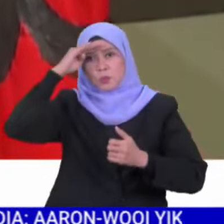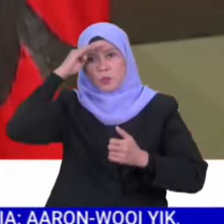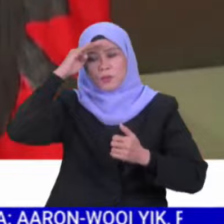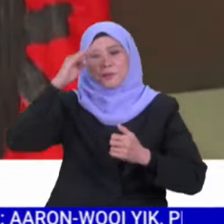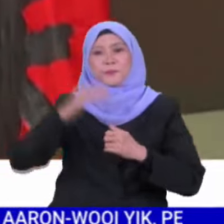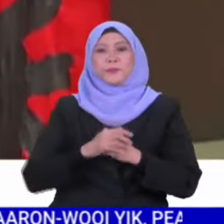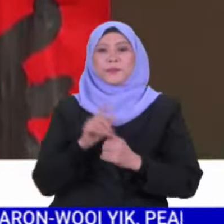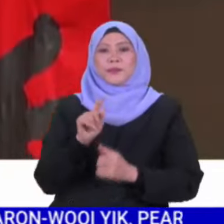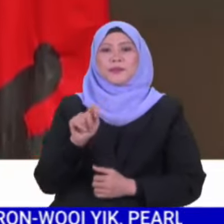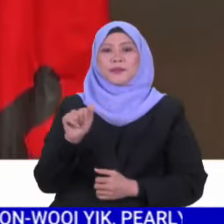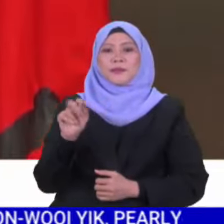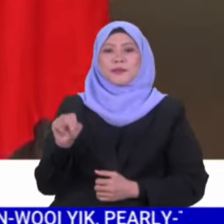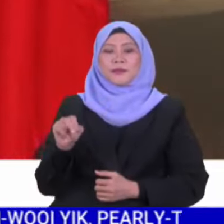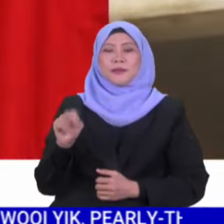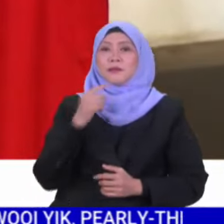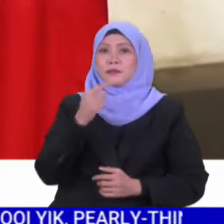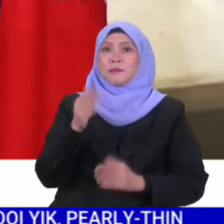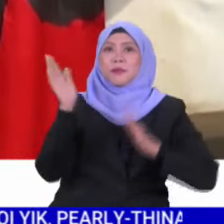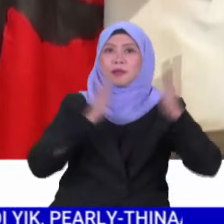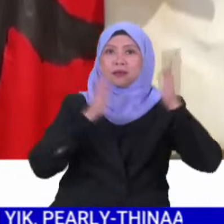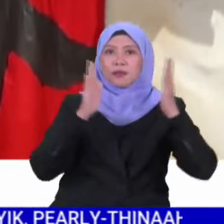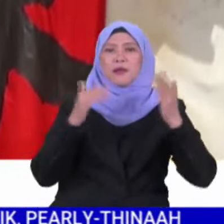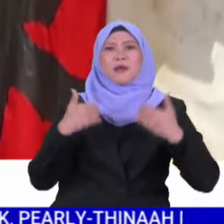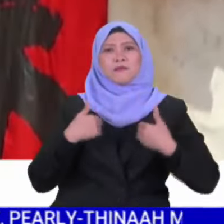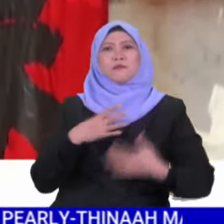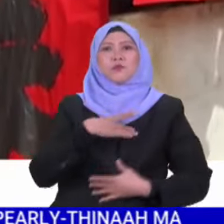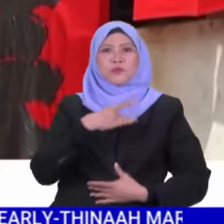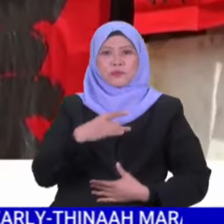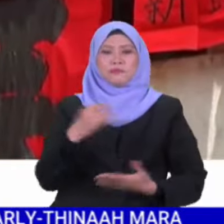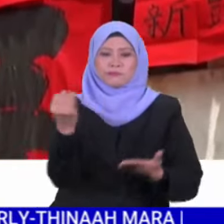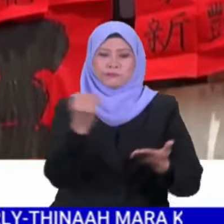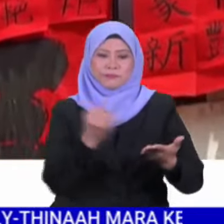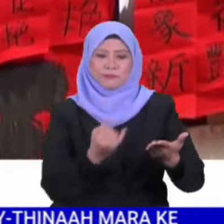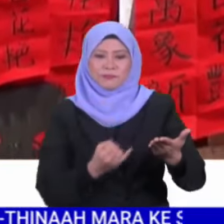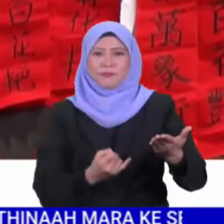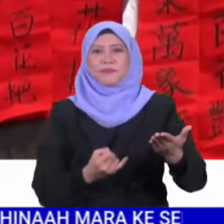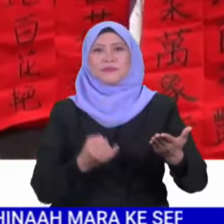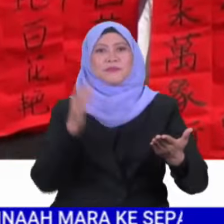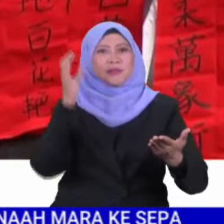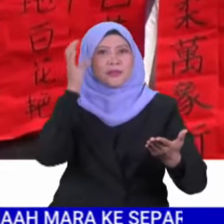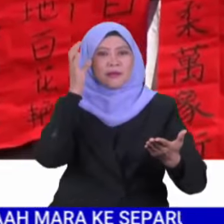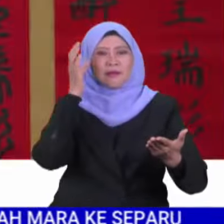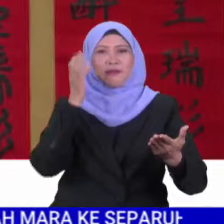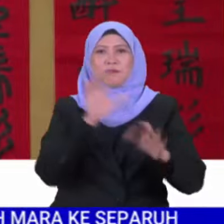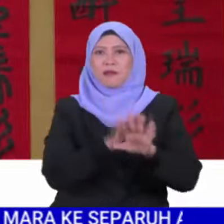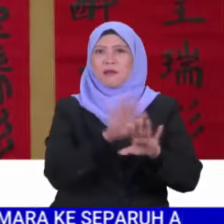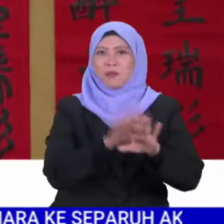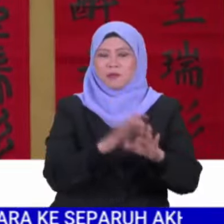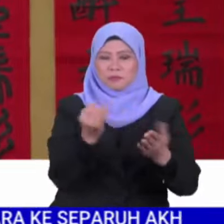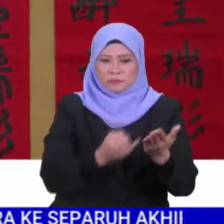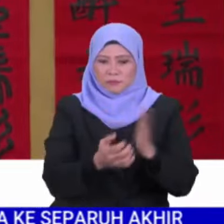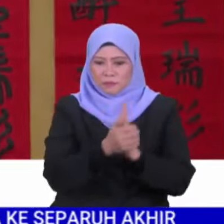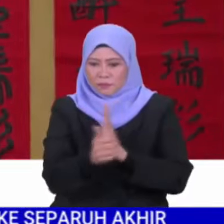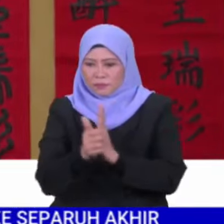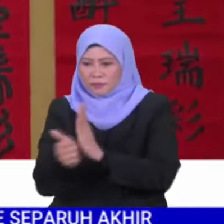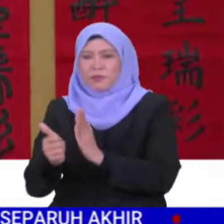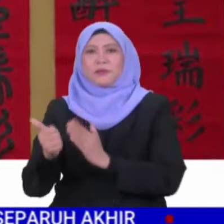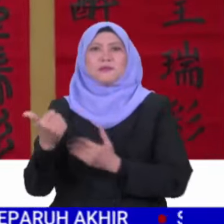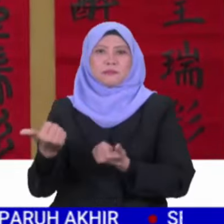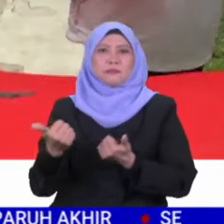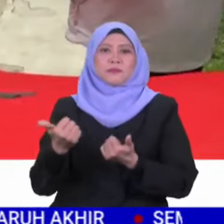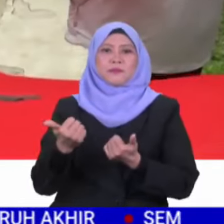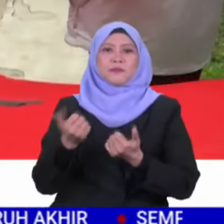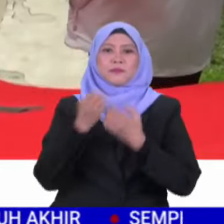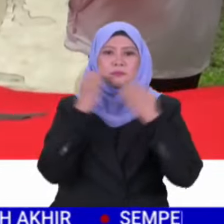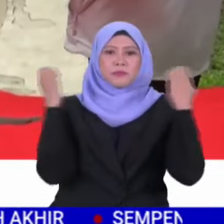Tang Si Wei, Malaysia mempunyai penggemar kaligrafi Cina teramai dan mempunyai tahap artistik lebih